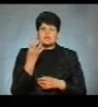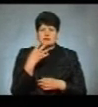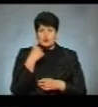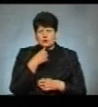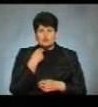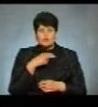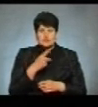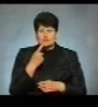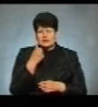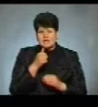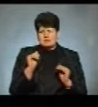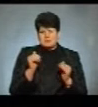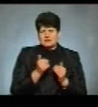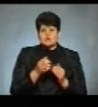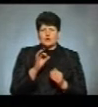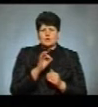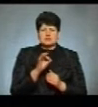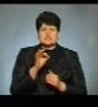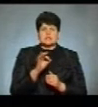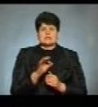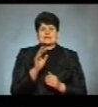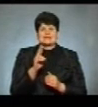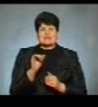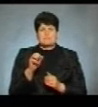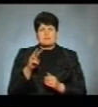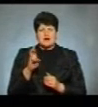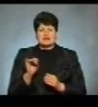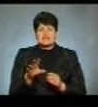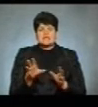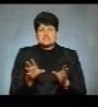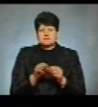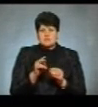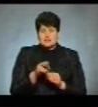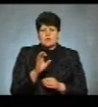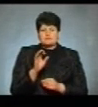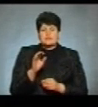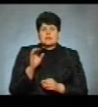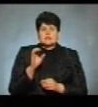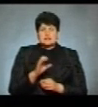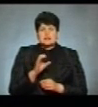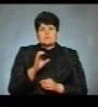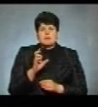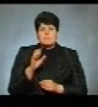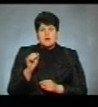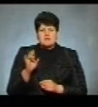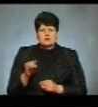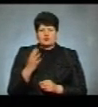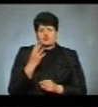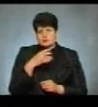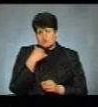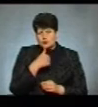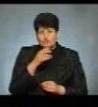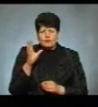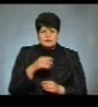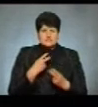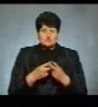рік менше отримав другий виконавець Олексій Цимбалюк. Їхній спільник Станіслав Бабенко мав відбувати покарання 4 роки. Усі засуджені, згідно із рішенням